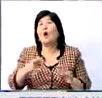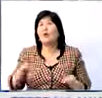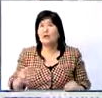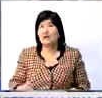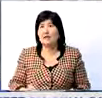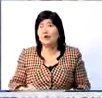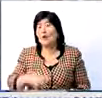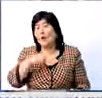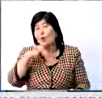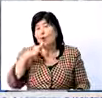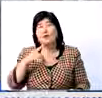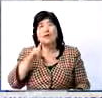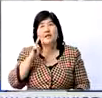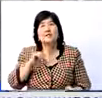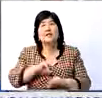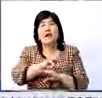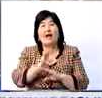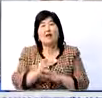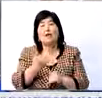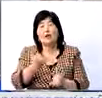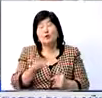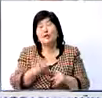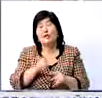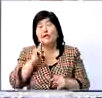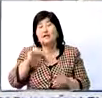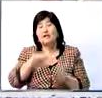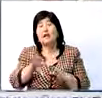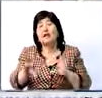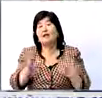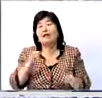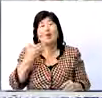көбірек жастарды қамтысақ, сол жастардың ішінен таңдауда оңай болады.